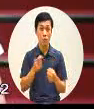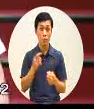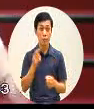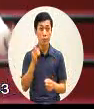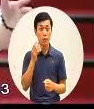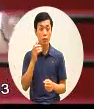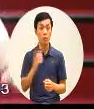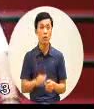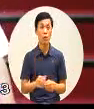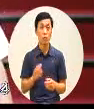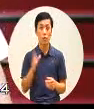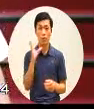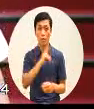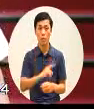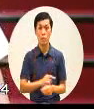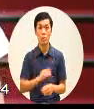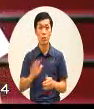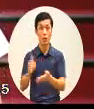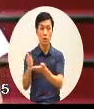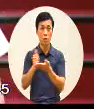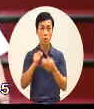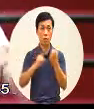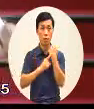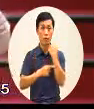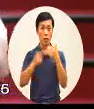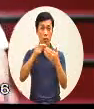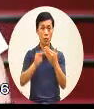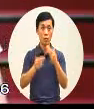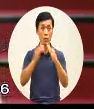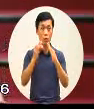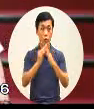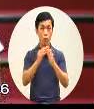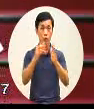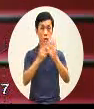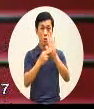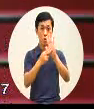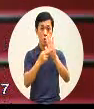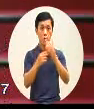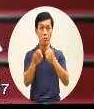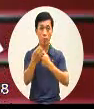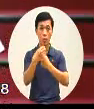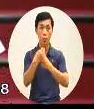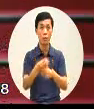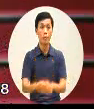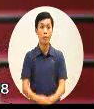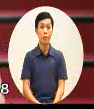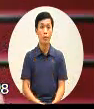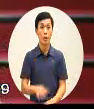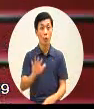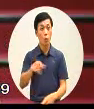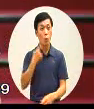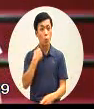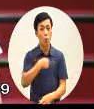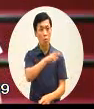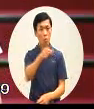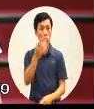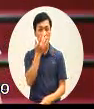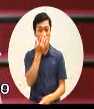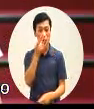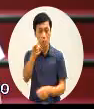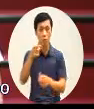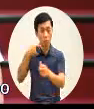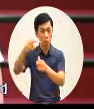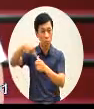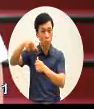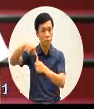问啊，法制局，提示我们解释清楚，提示一下哈。我们有些不懂的，我跟请教一下啊、